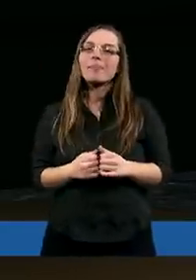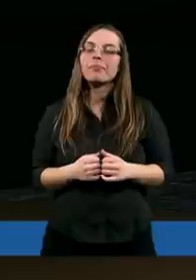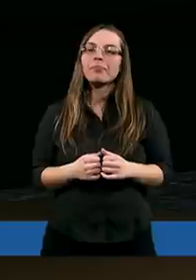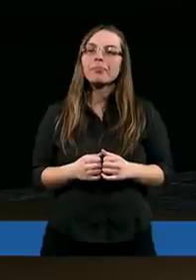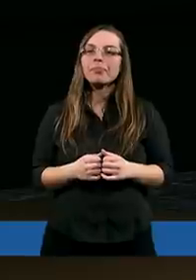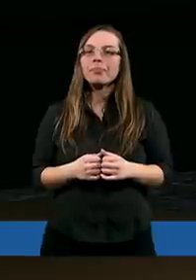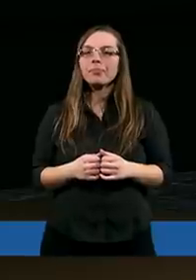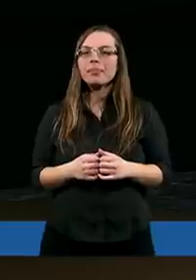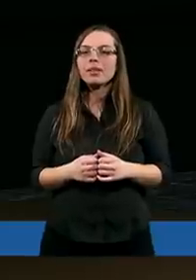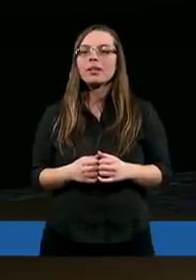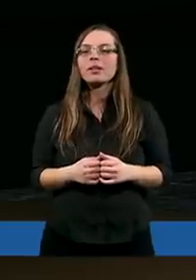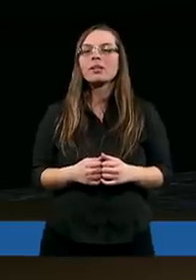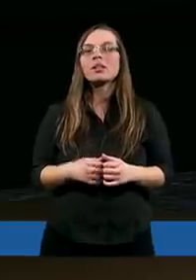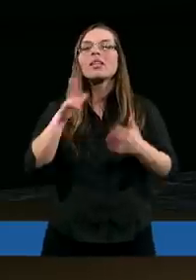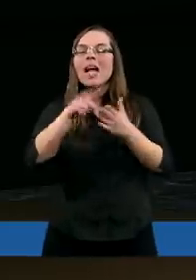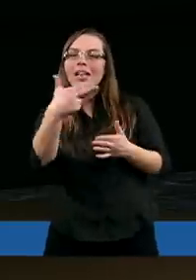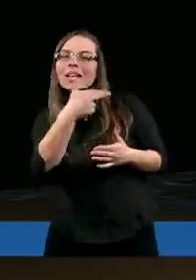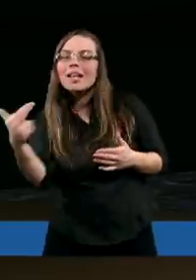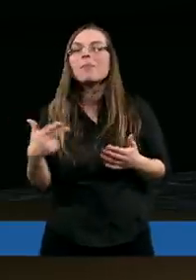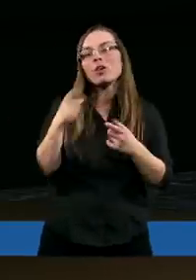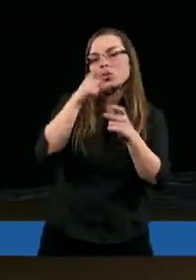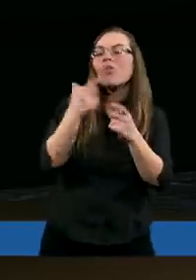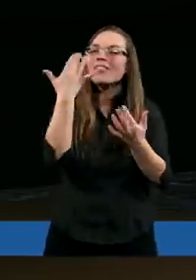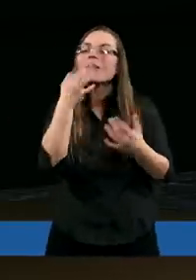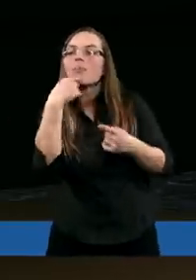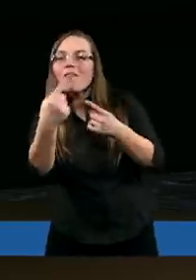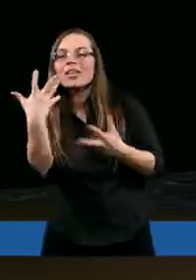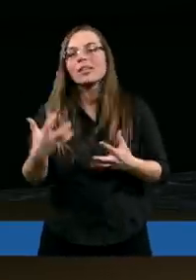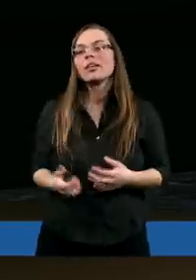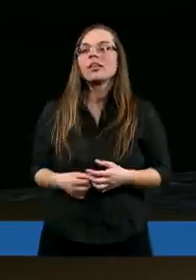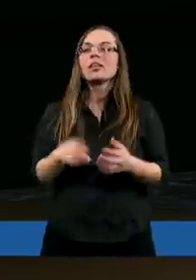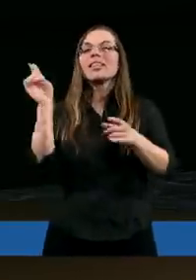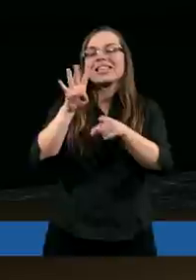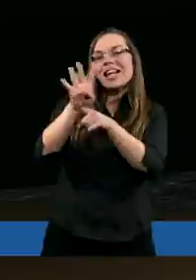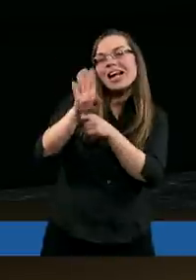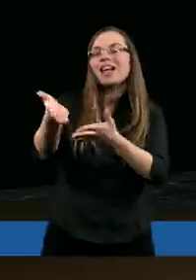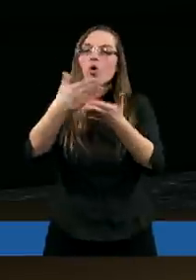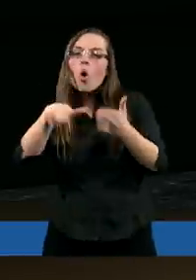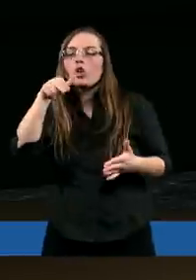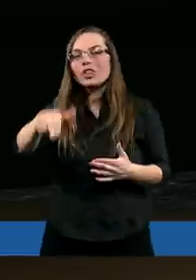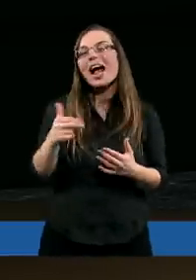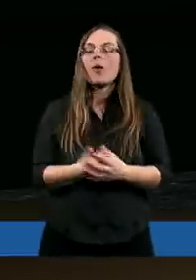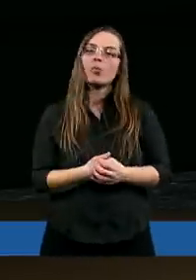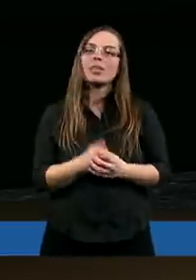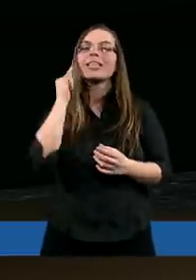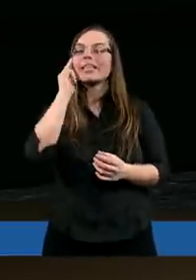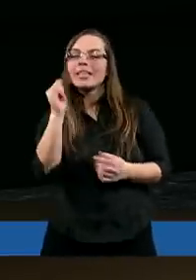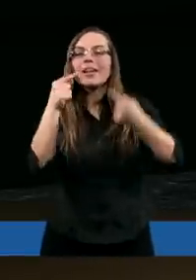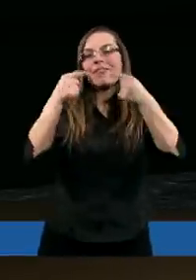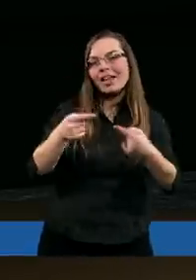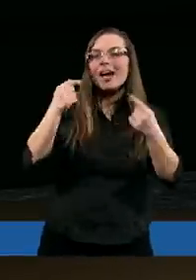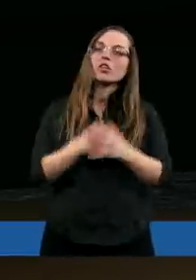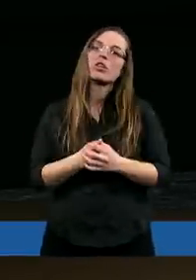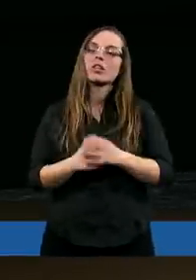miałem wtedy już na ten temat słowo powiedzieć. Z 14 rozdziału i